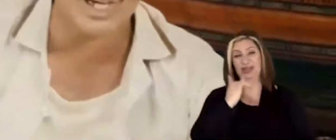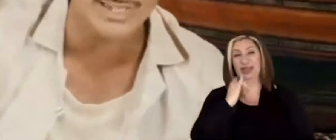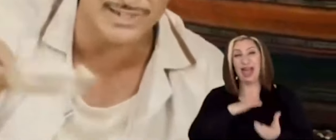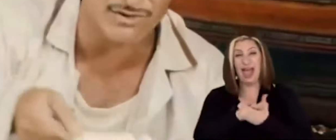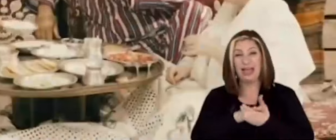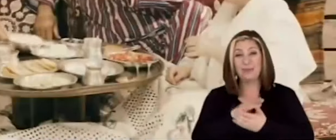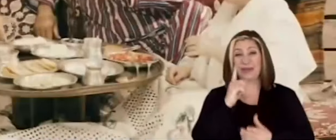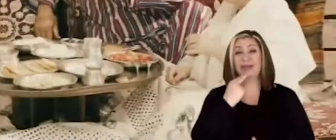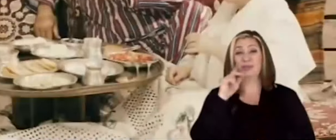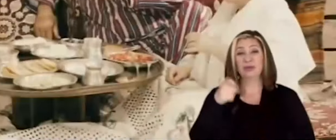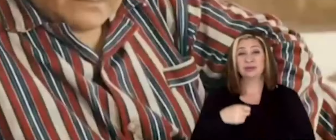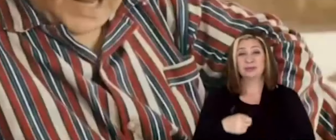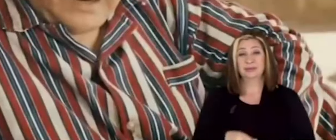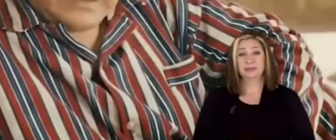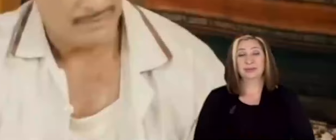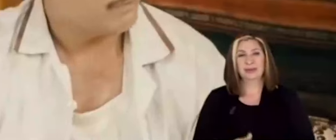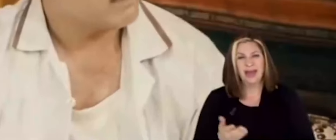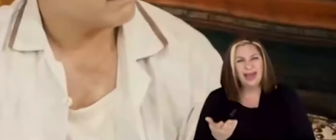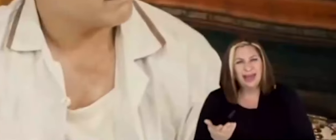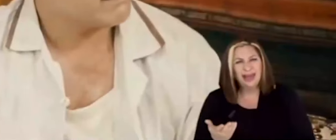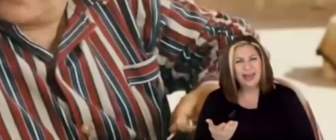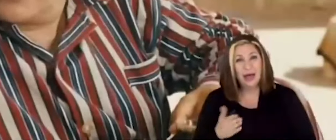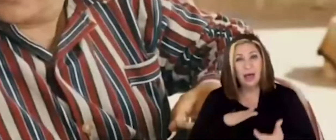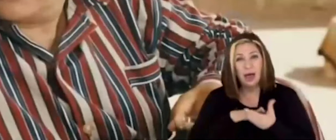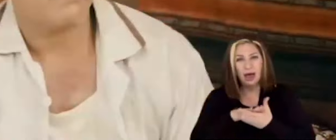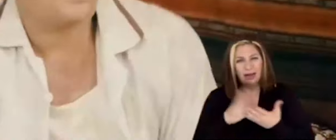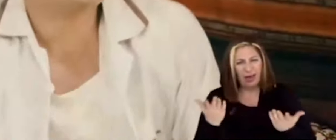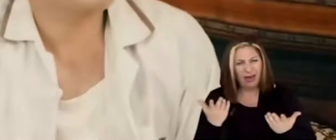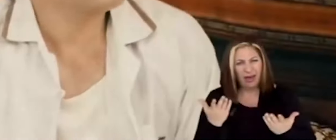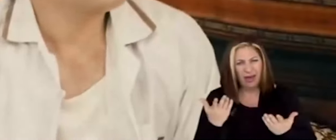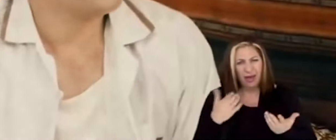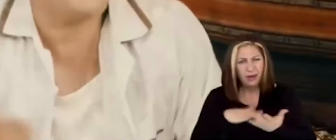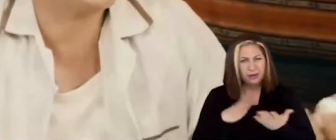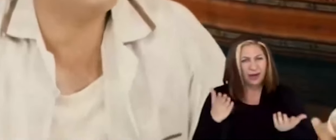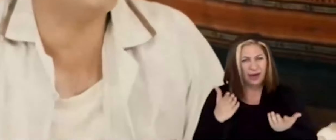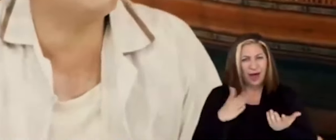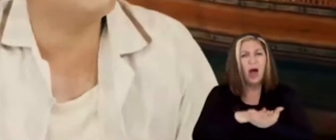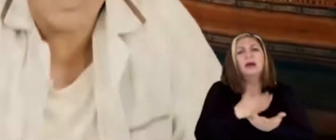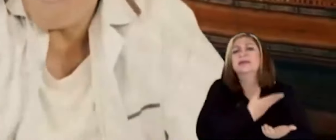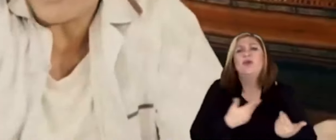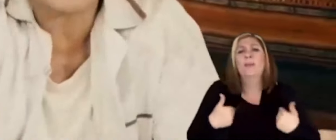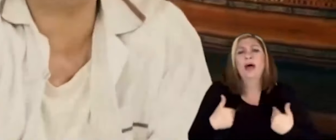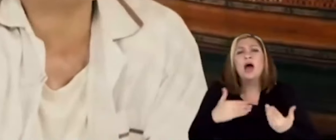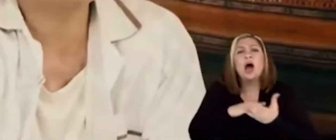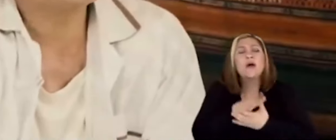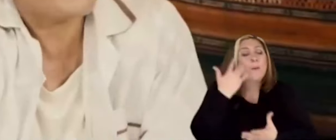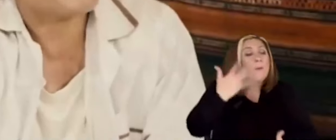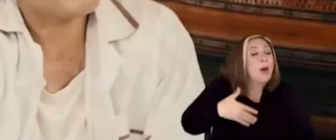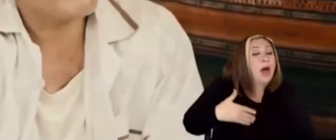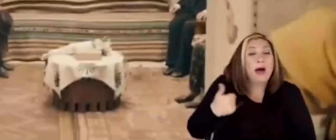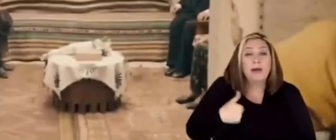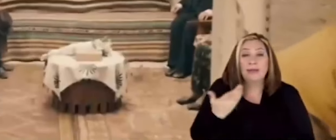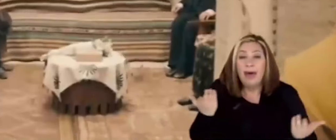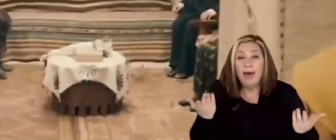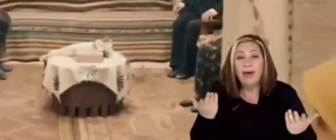birini bulacaksınız sonra. Ne? Ayak nedir ulan? Nedir? Ayak seviyorum ben. Ayağa merak salmışım.